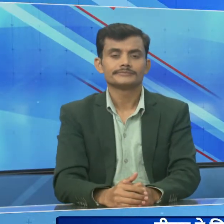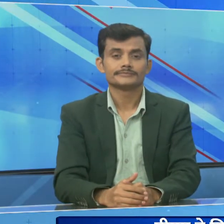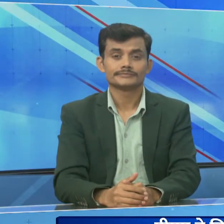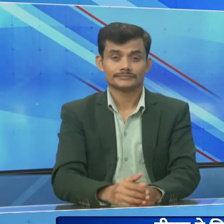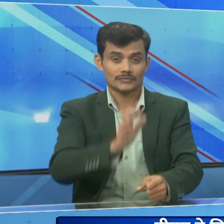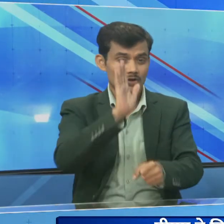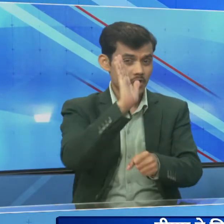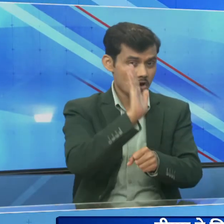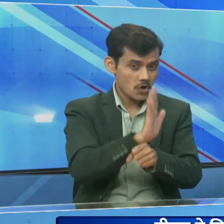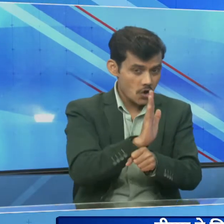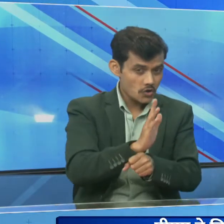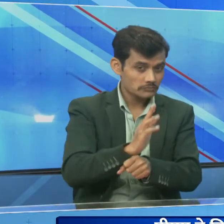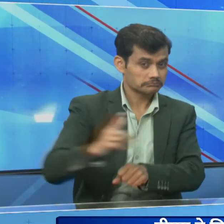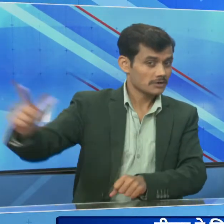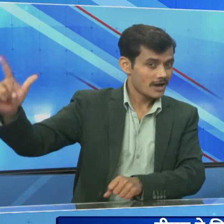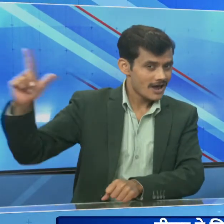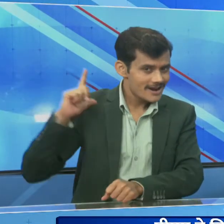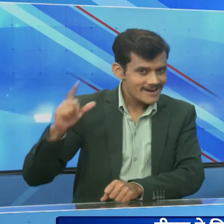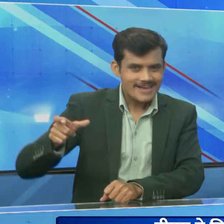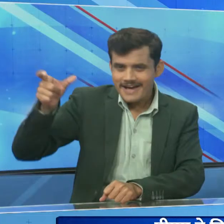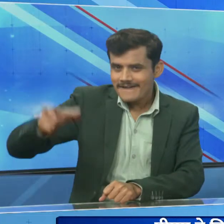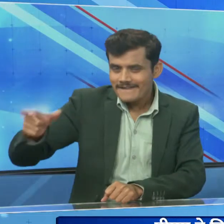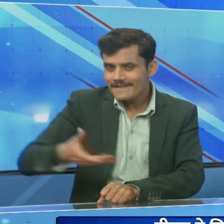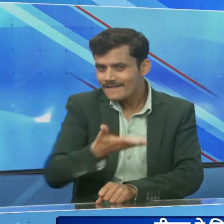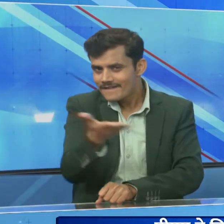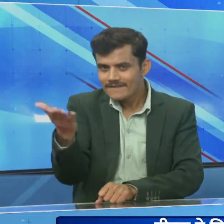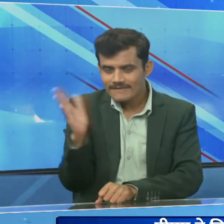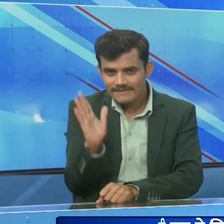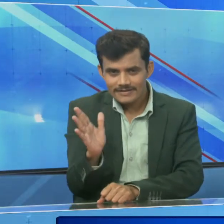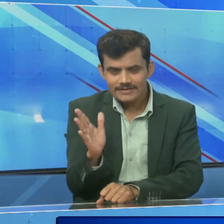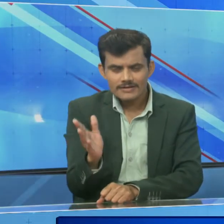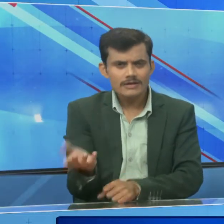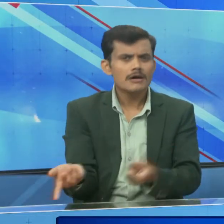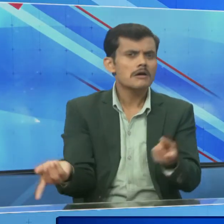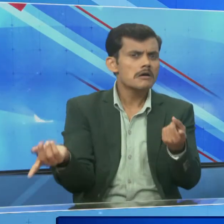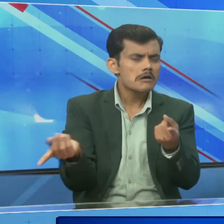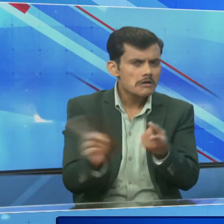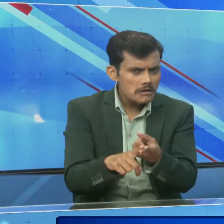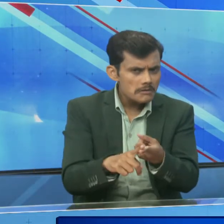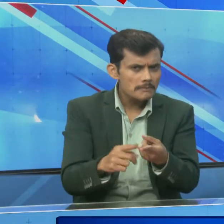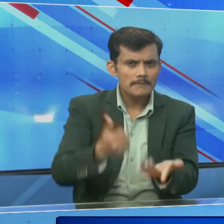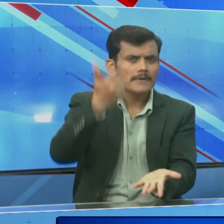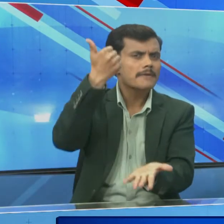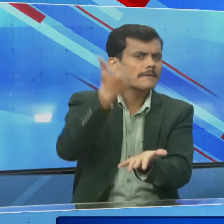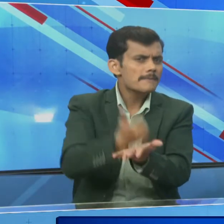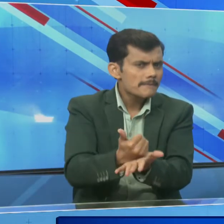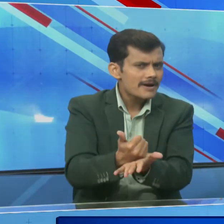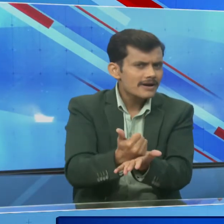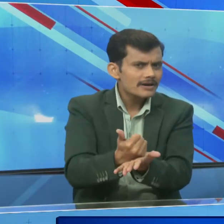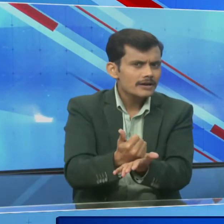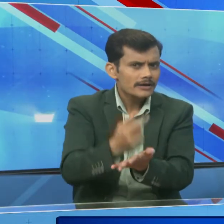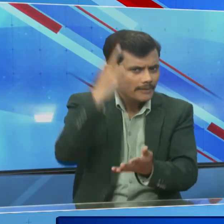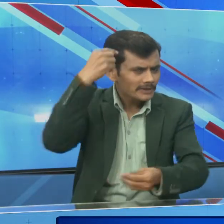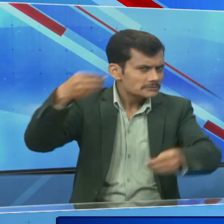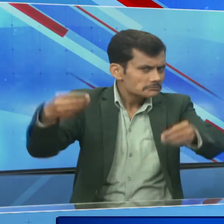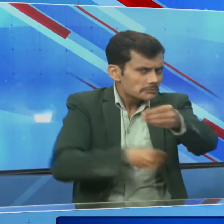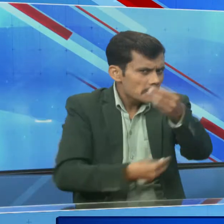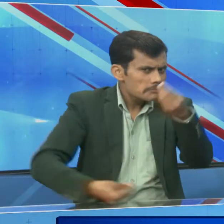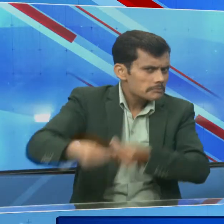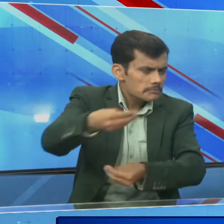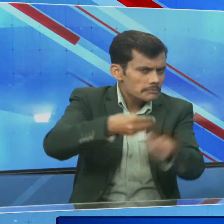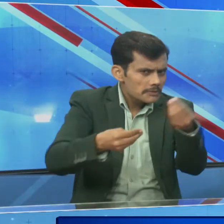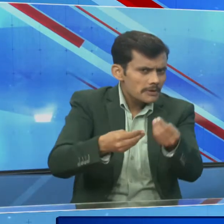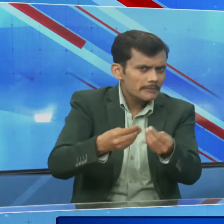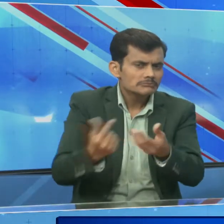कांग्रेस के इन नेताओं के मुंह से कभी भी कोऑपरेटिव बैंक के स्कैम के लिए कैसे